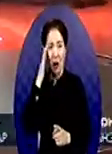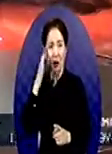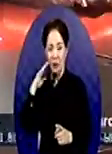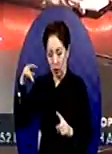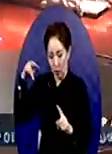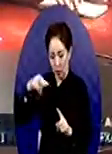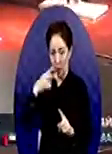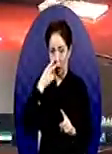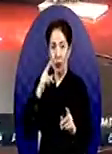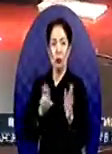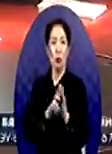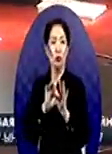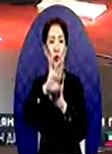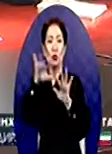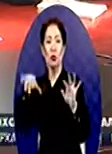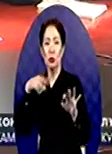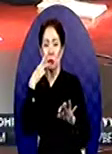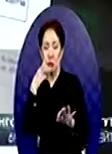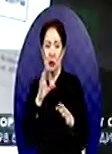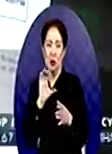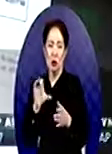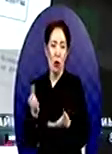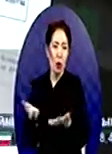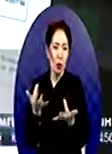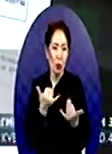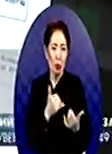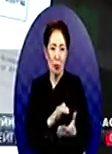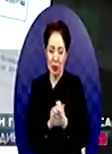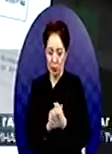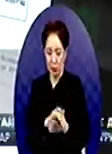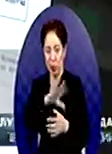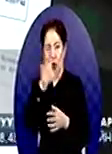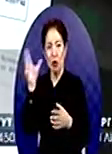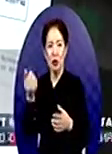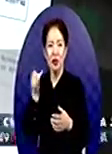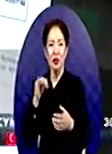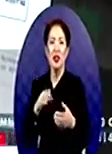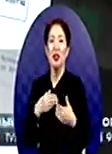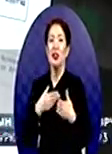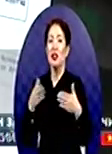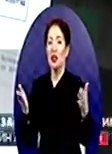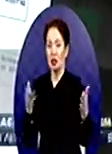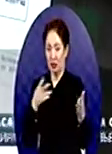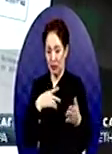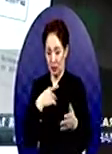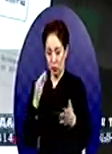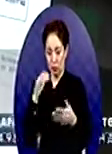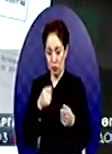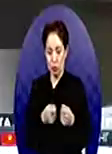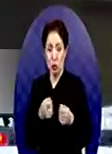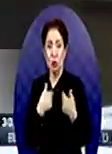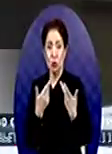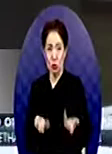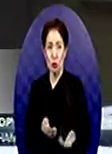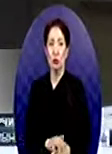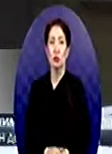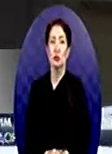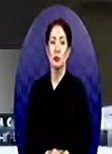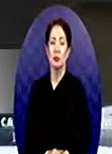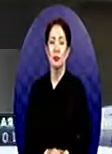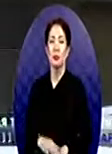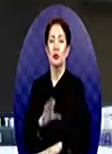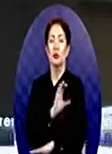боломжтой. Бусад мэдээлэл статистикийн тоо баримт олон нийтэд нээлттэй байхаар зохицуулж өгсөн байна. Сургалтын